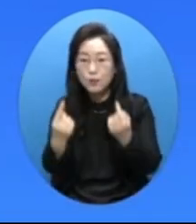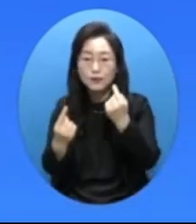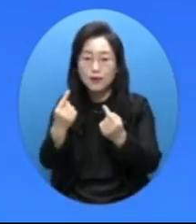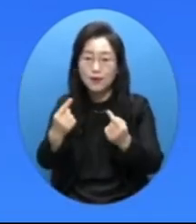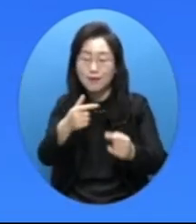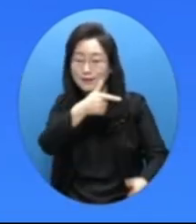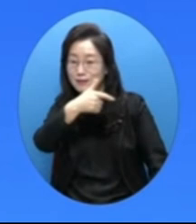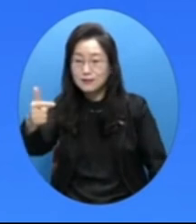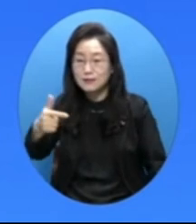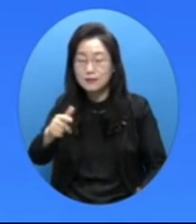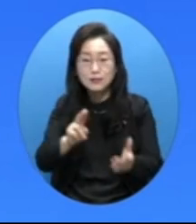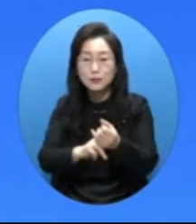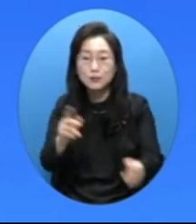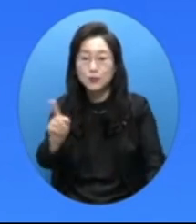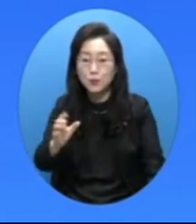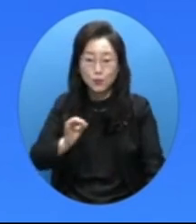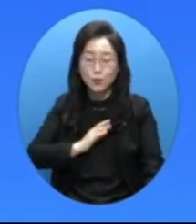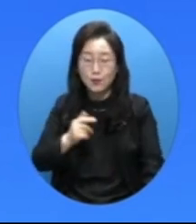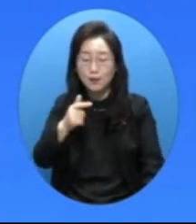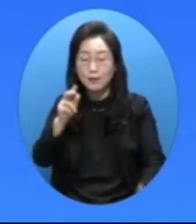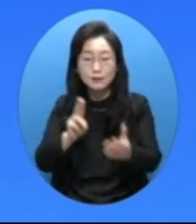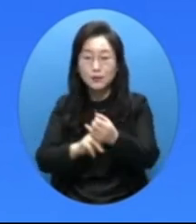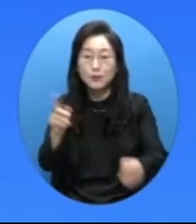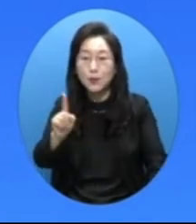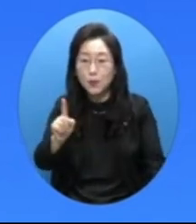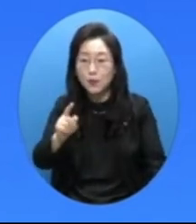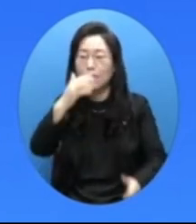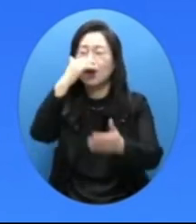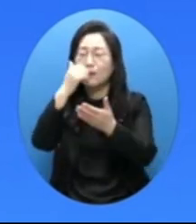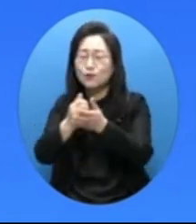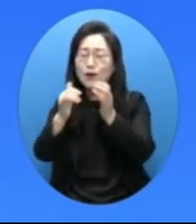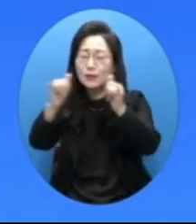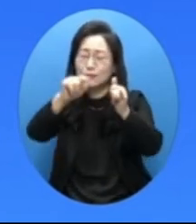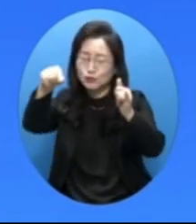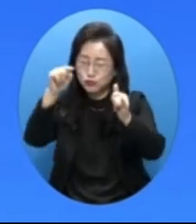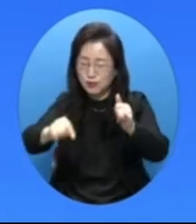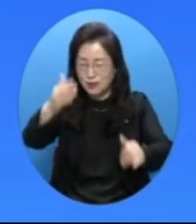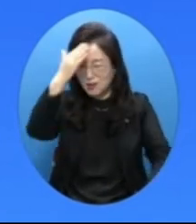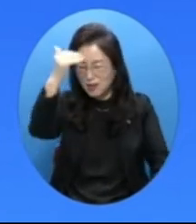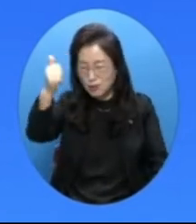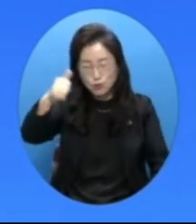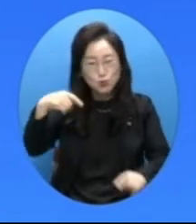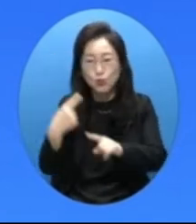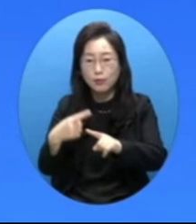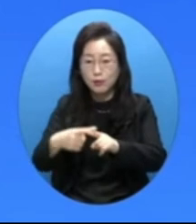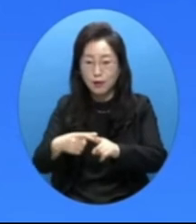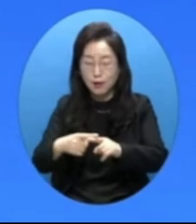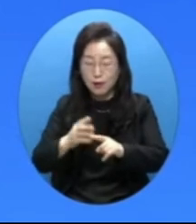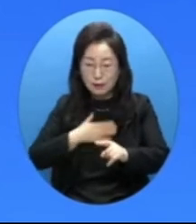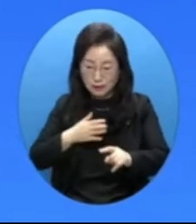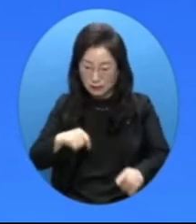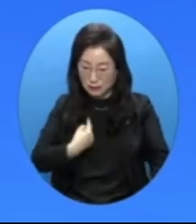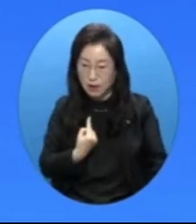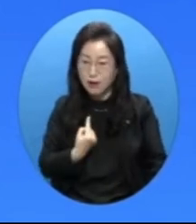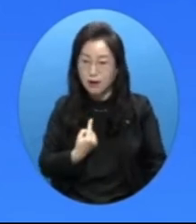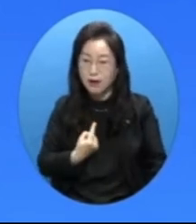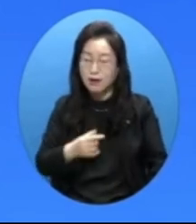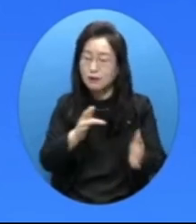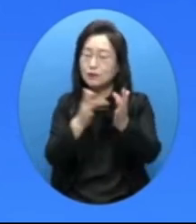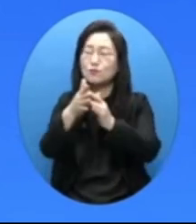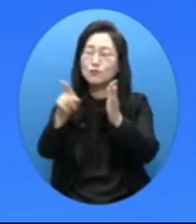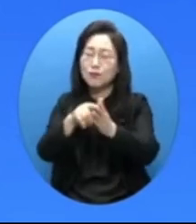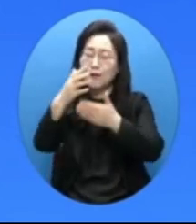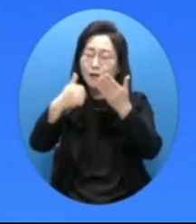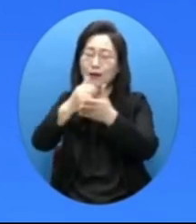큰 기적은 놀라운 기적은 죄인 중에 교수였던 내가 예수 믿고 하나님의 자녀가 된 것입니다 나 같은 죄인이